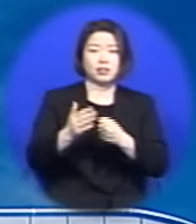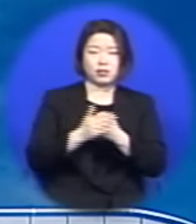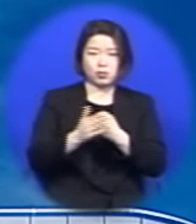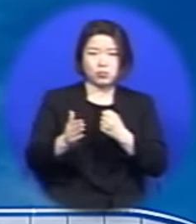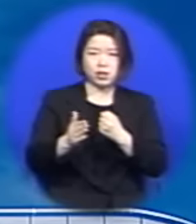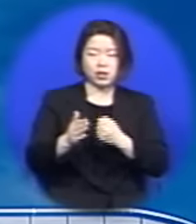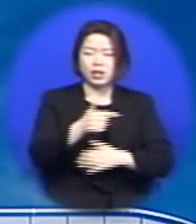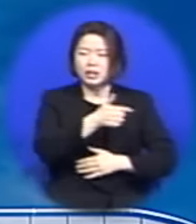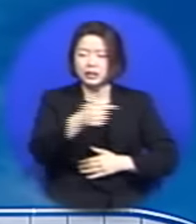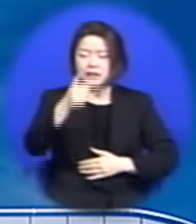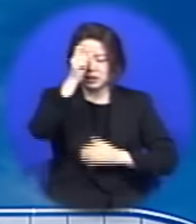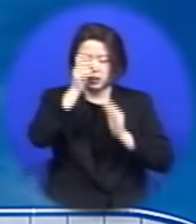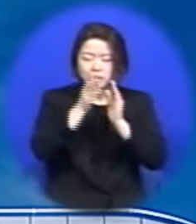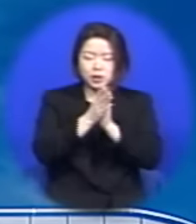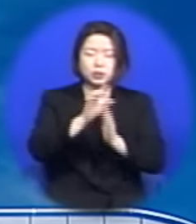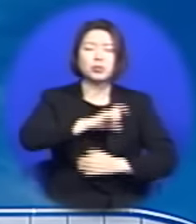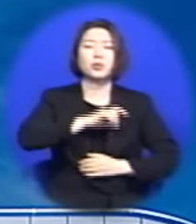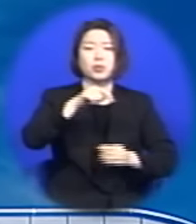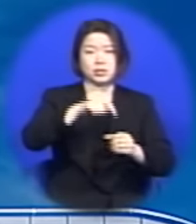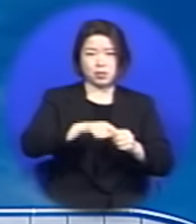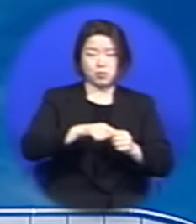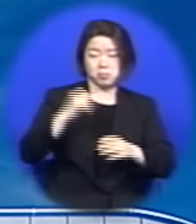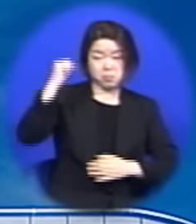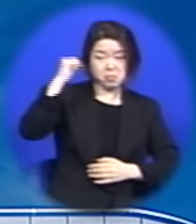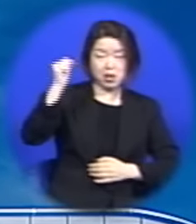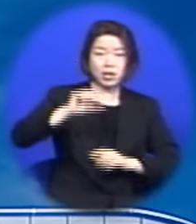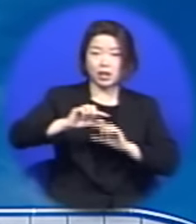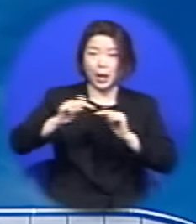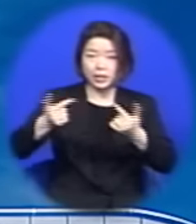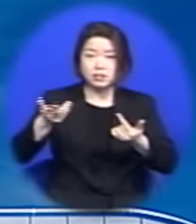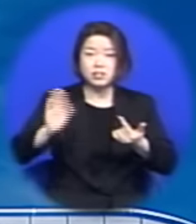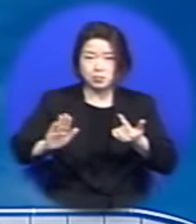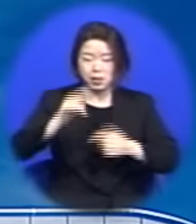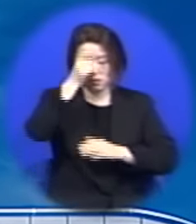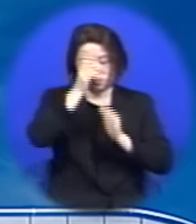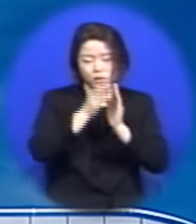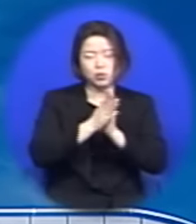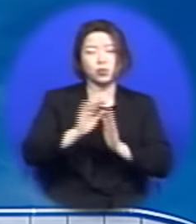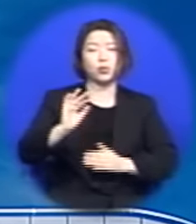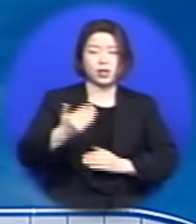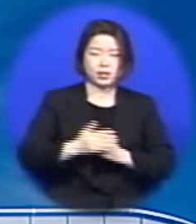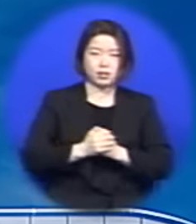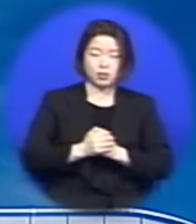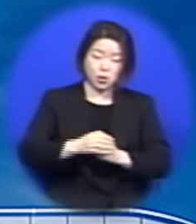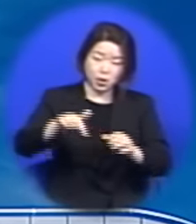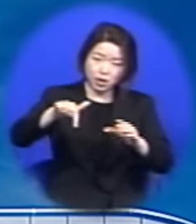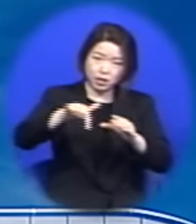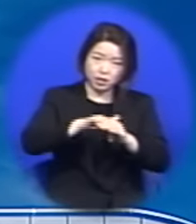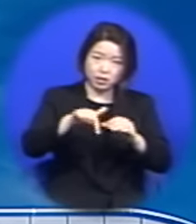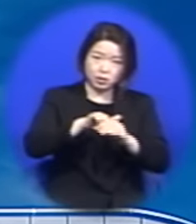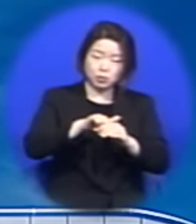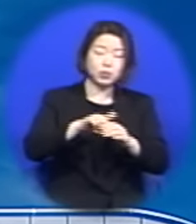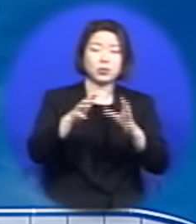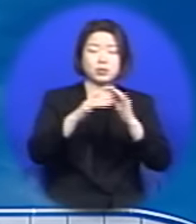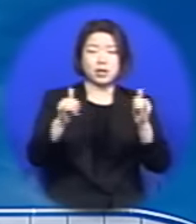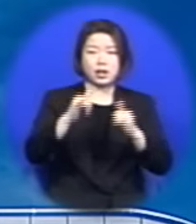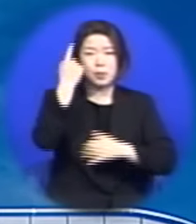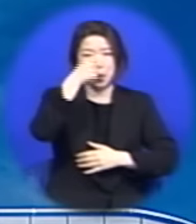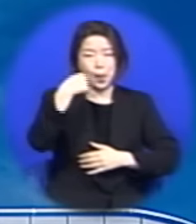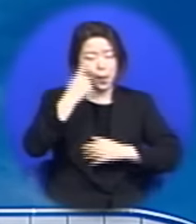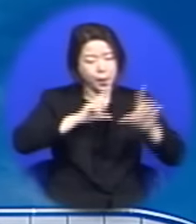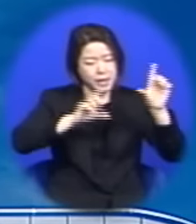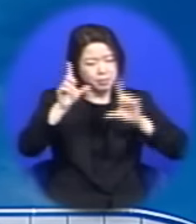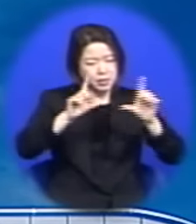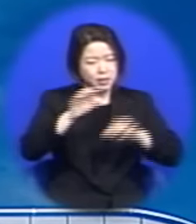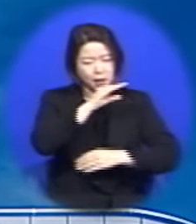합니다 우리가 뭘 데모할 수 있는 문제는 아니지만 기독교인이란 이미지가 바로 잡힐 수 있게끔 기도는 해야 될 것